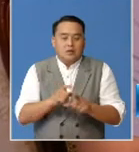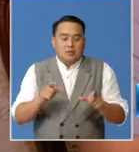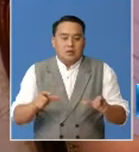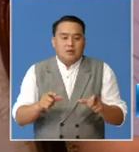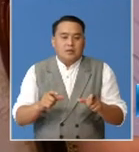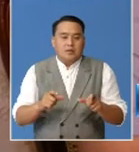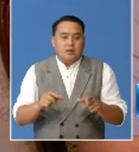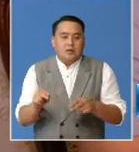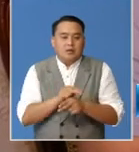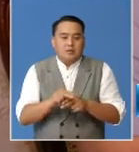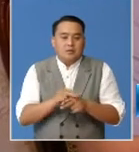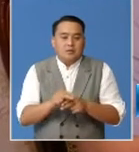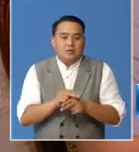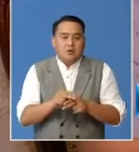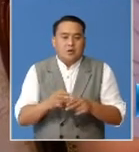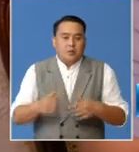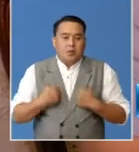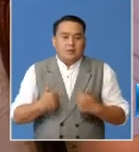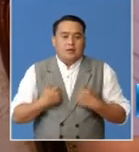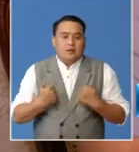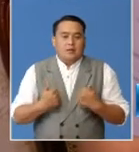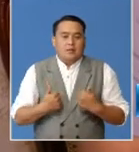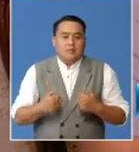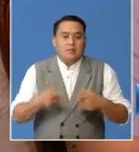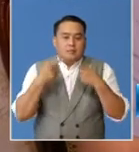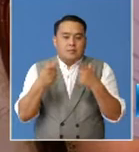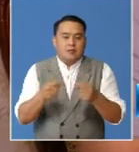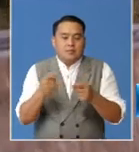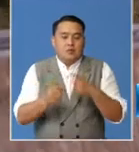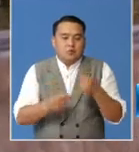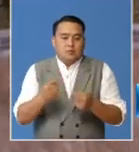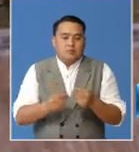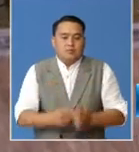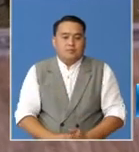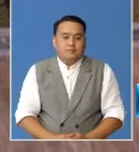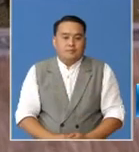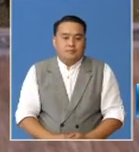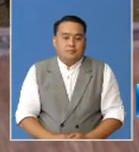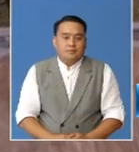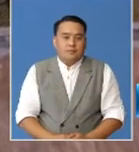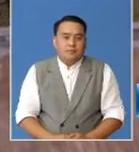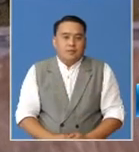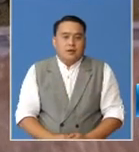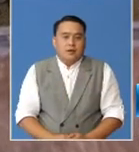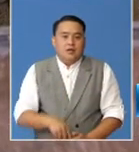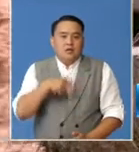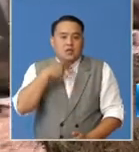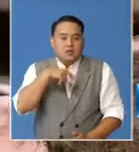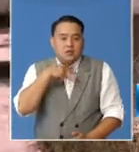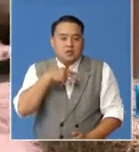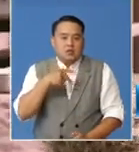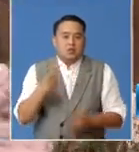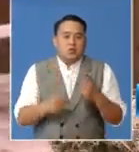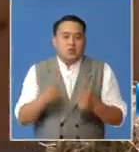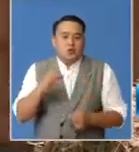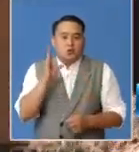енді. Кішкене болса да, бір тамшы болса да көмек болсын деп сүтін апарып көмектесіп жүрген. Жалпы Занинский деп аталатын асыл тұқымды ешкі сүтті